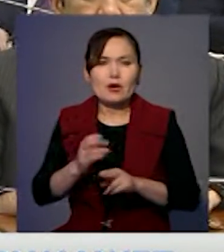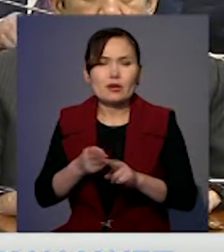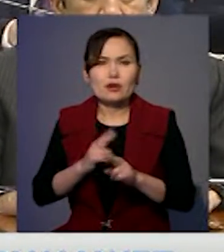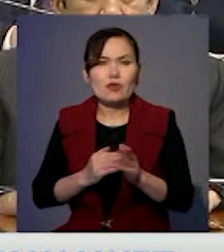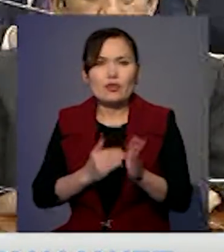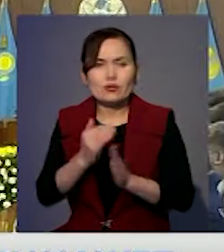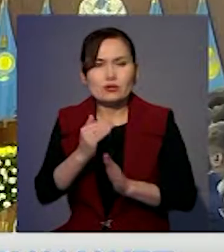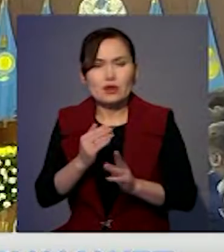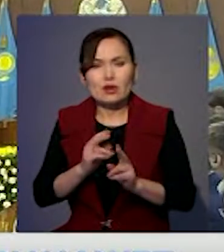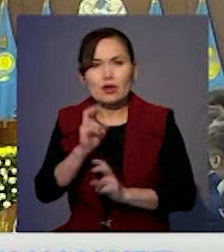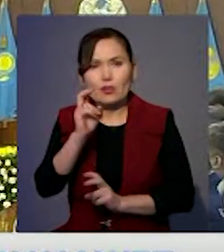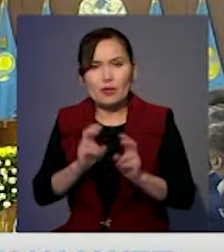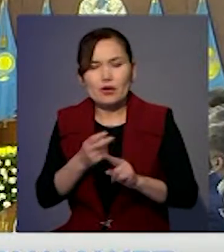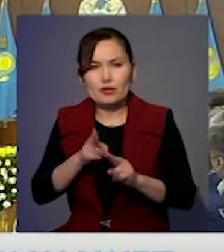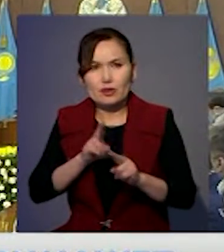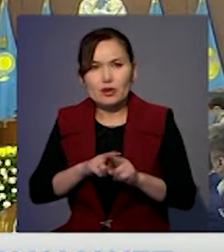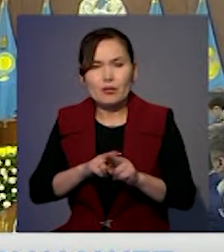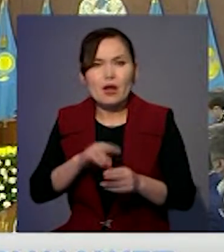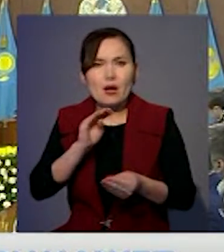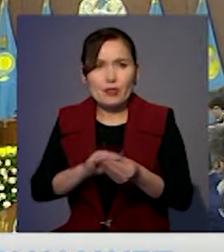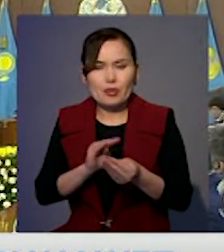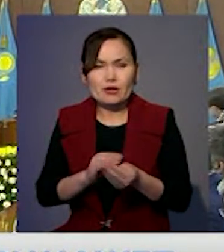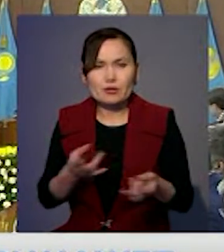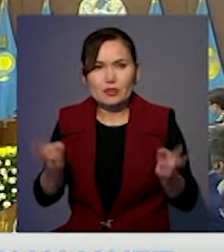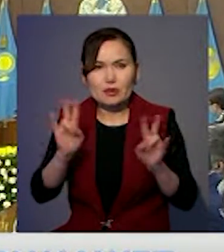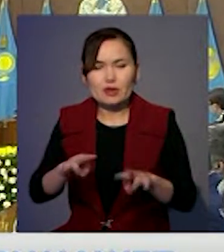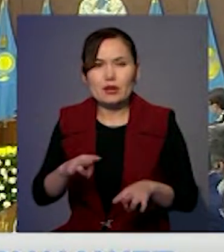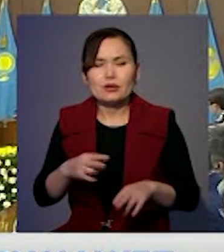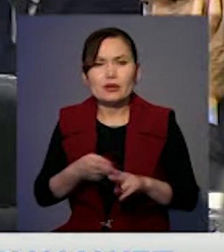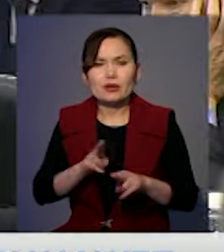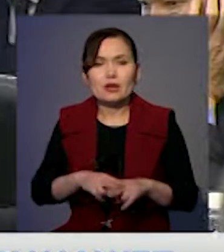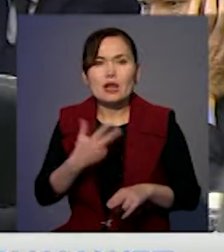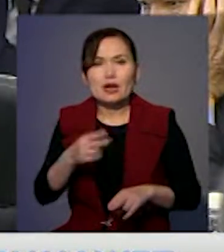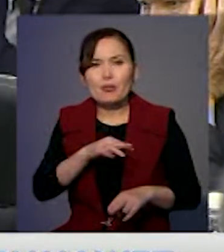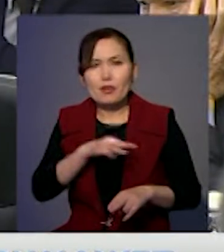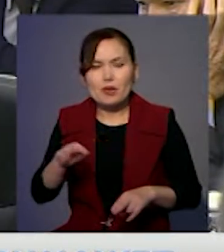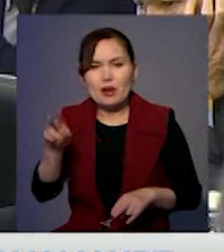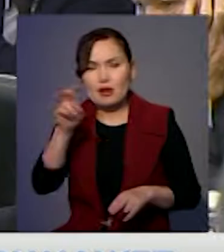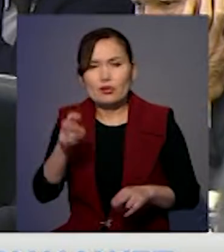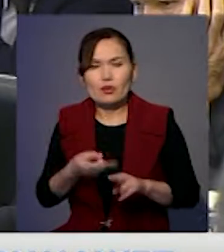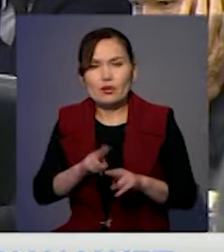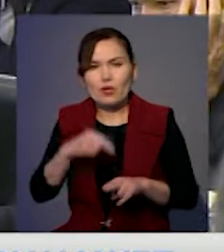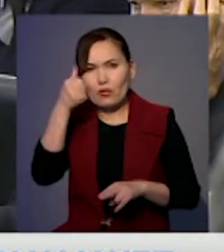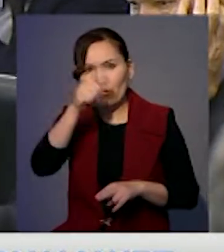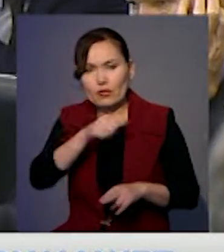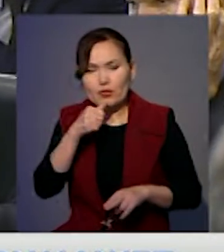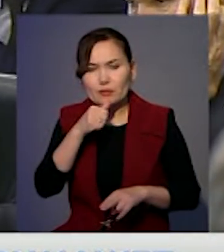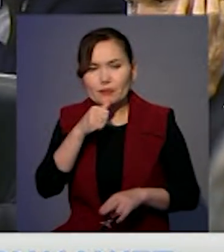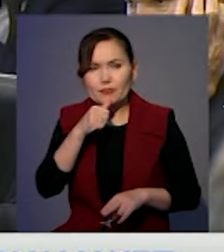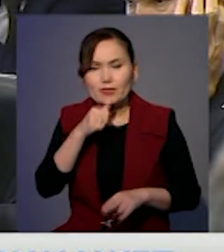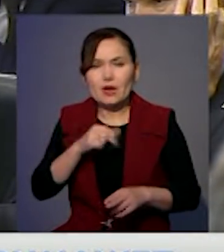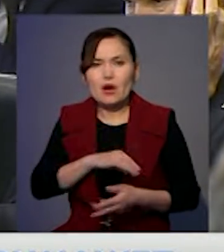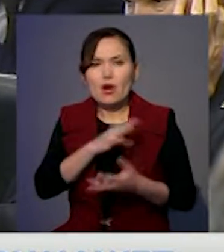передела остается практически неизменным. 3 миллиарда долларов в год. Всего 3 миллиарда долларов.